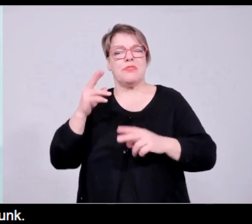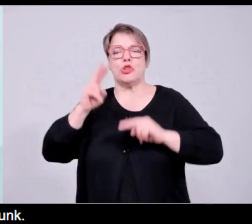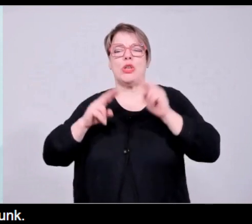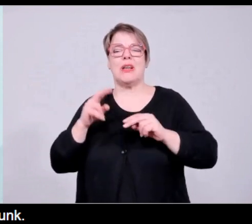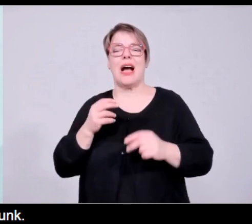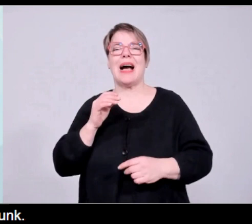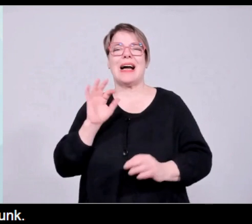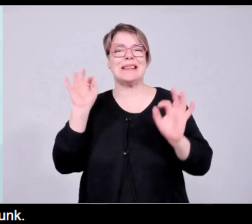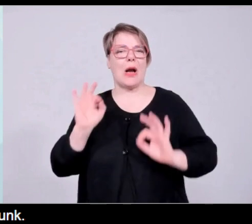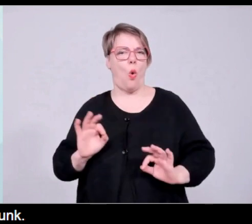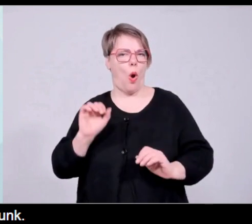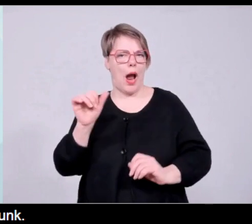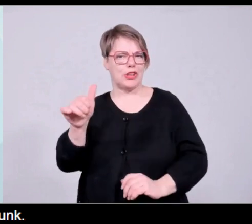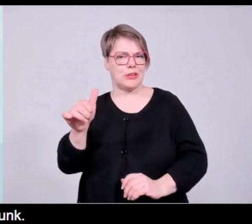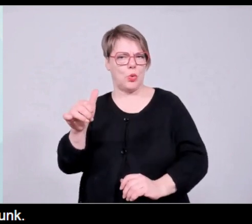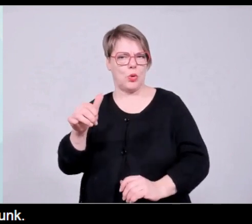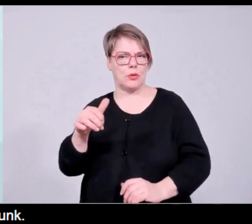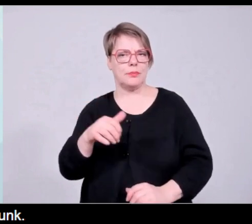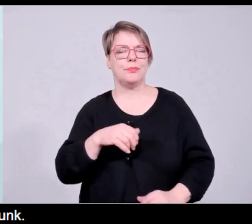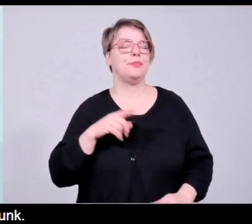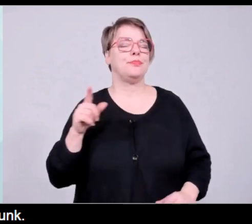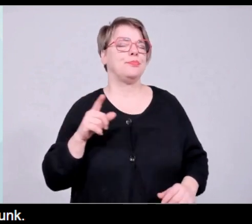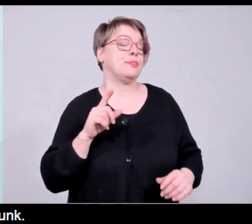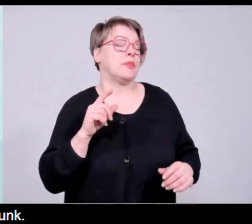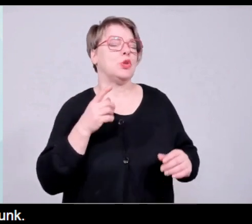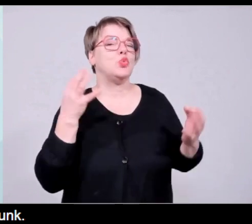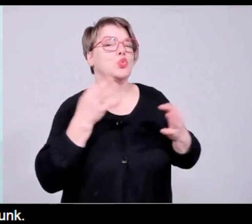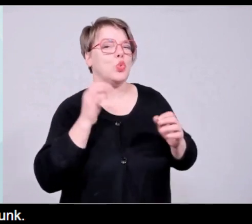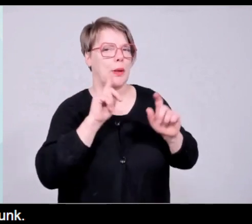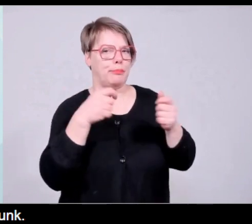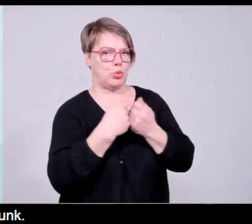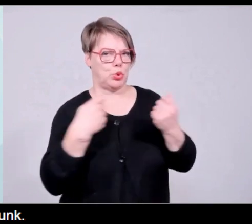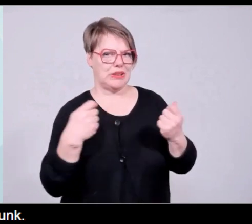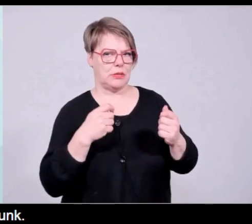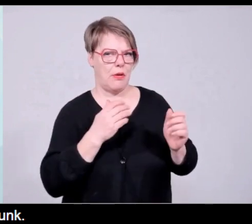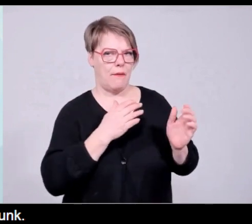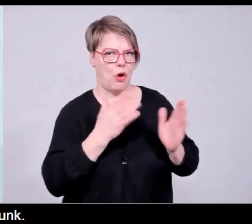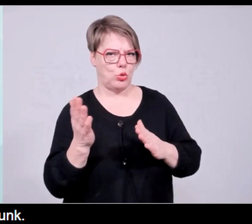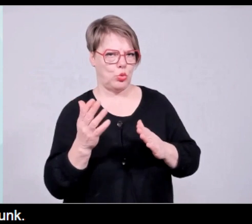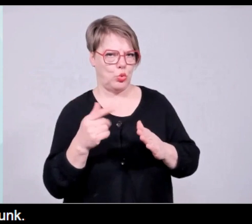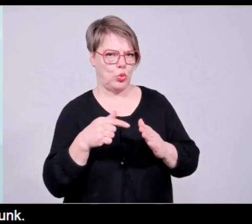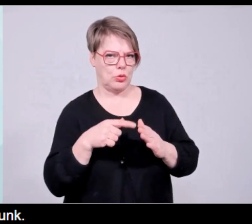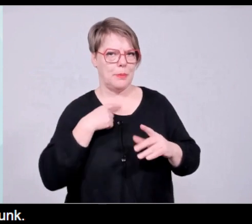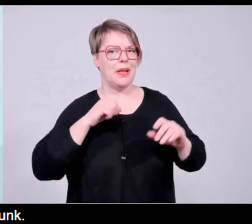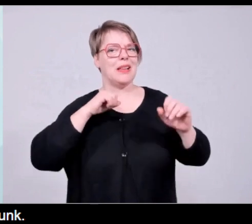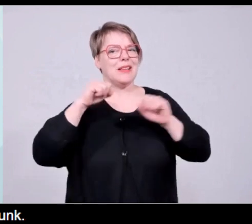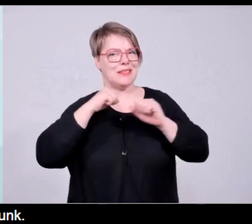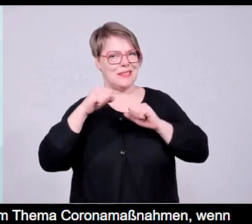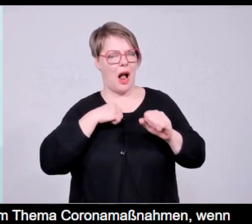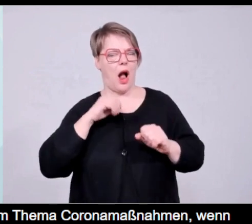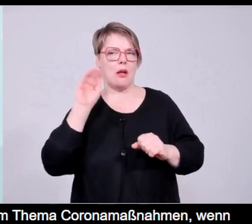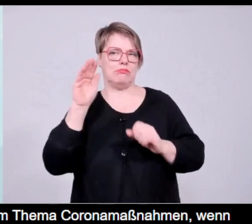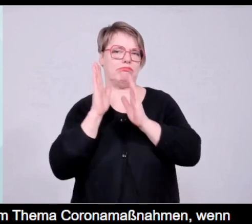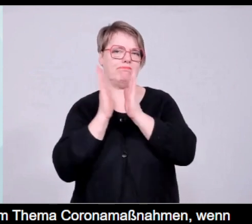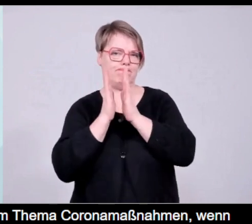7.4. bestehen bleiben. Also frage ich mich, wie dann der, der in ein Altenheim will, zum Besuch dann einen Test machen soll, beziehungsweise er muss ihn halt dann